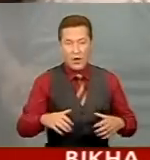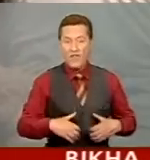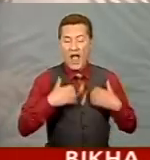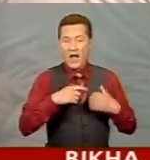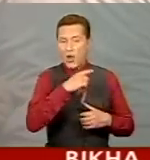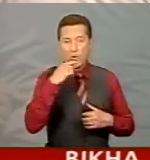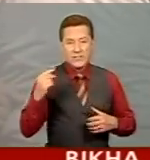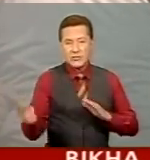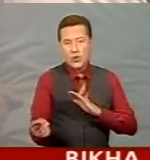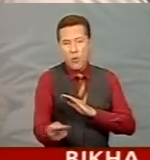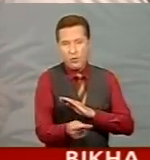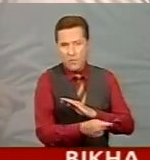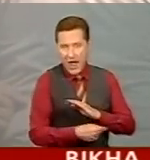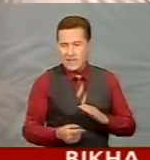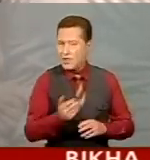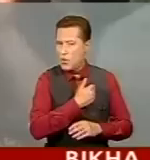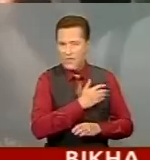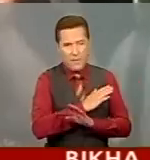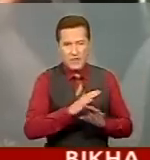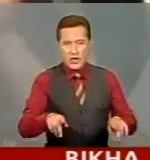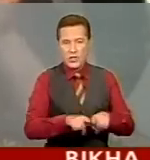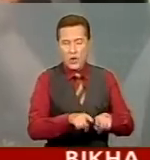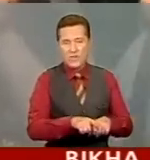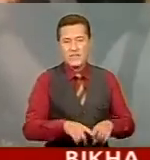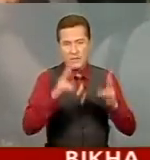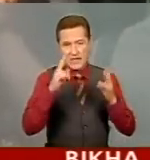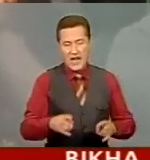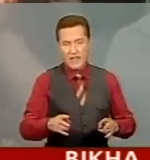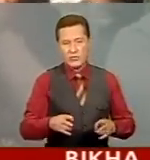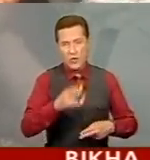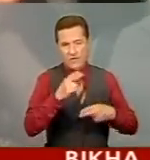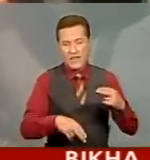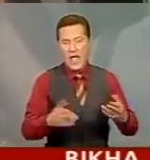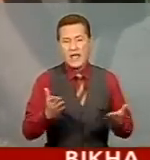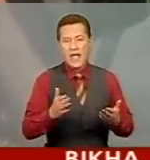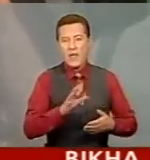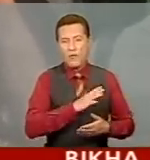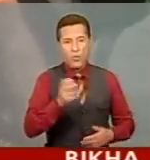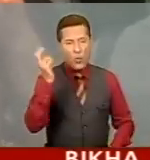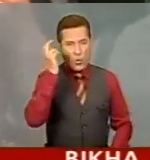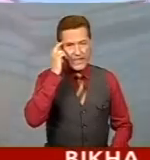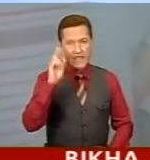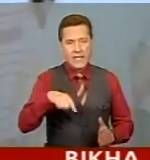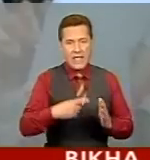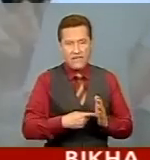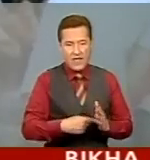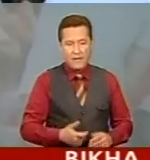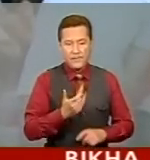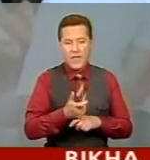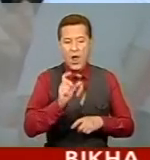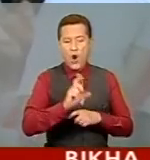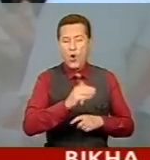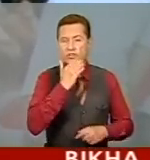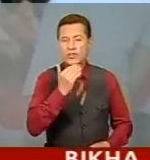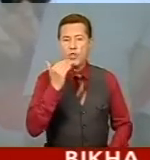російською пропагандою і не бажають такого самого трагічного фіналу, який був у Києві. Дуже